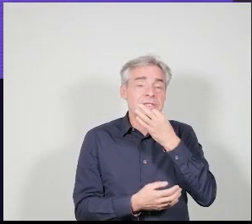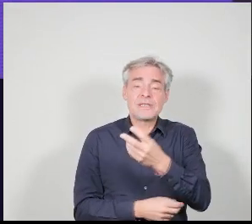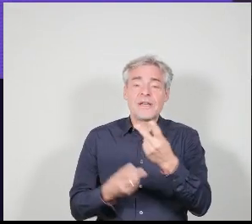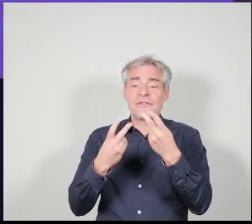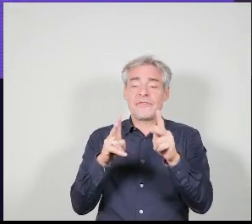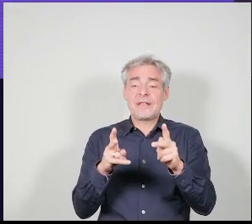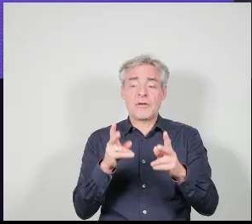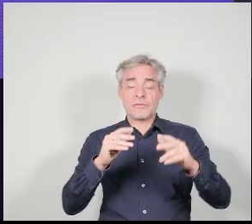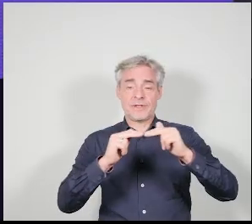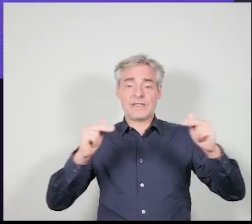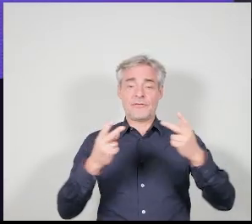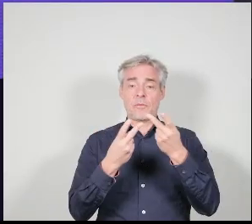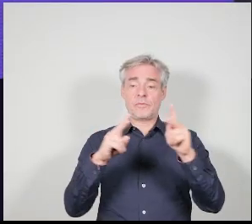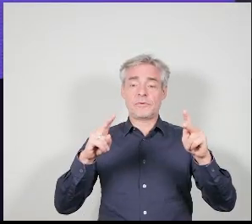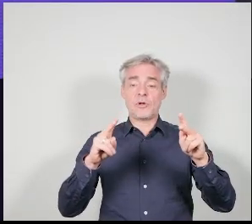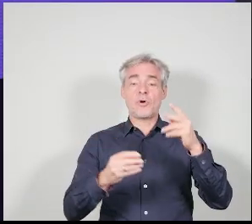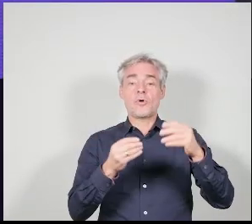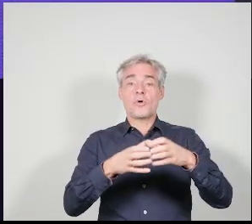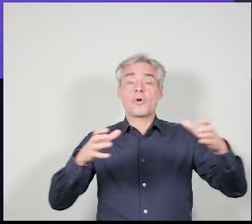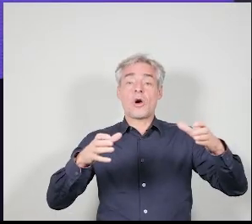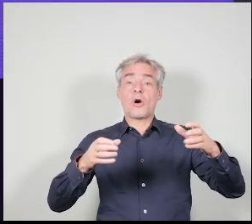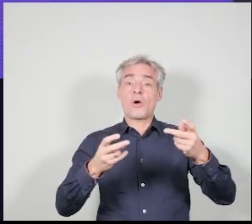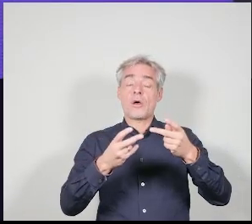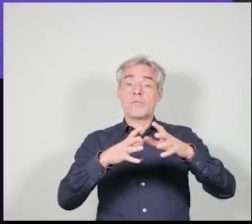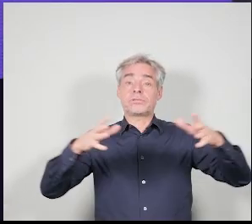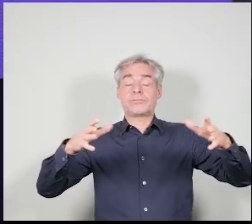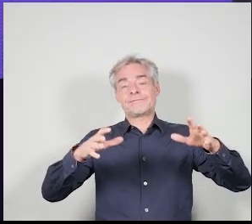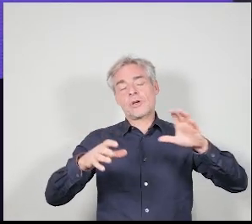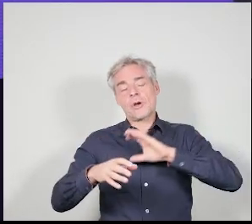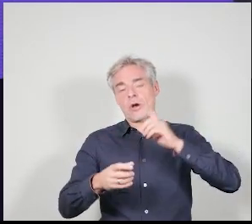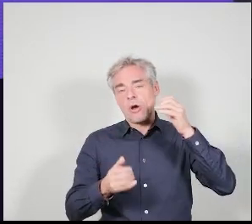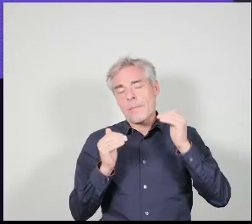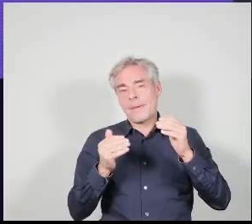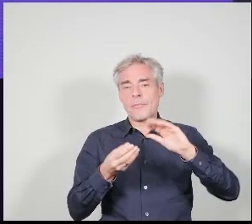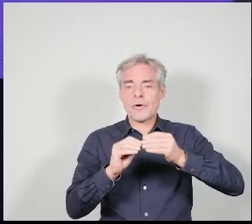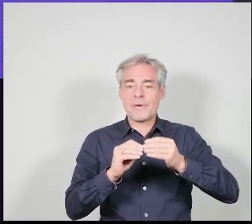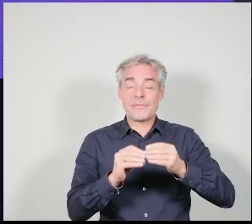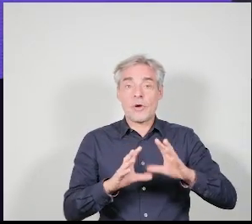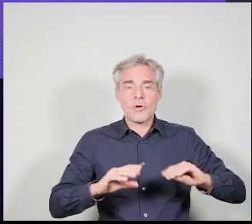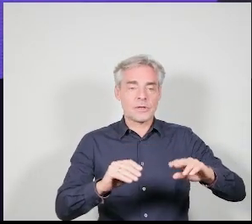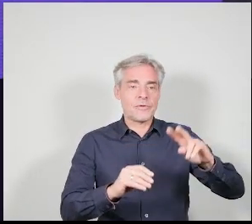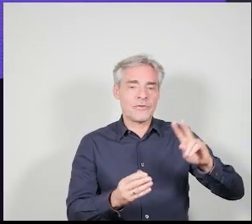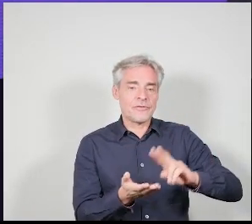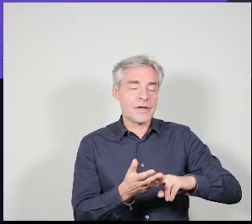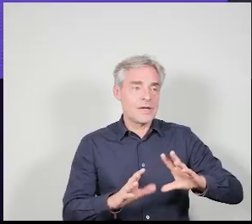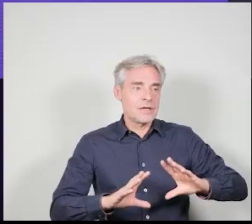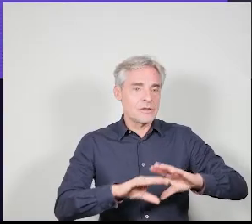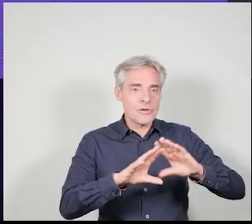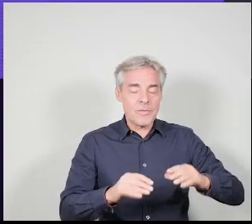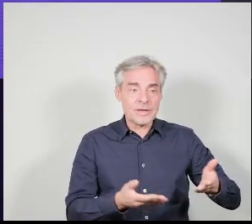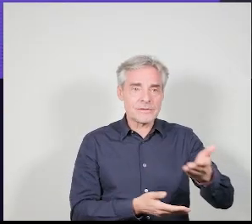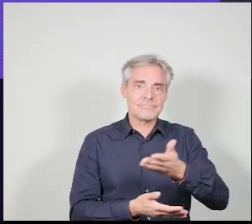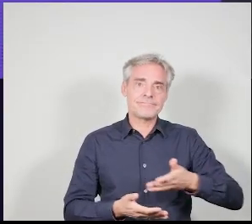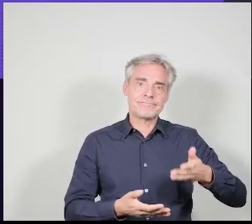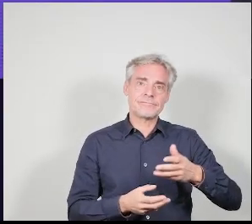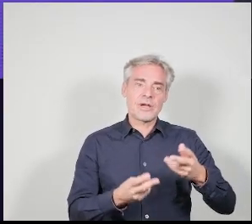si par fusion le nombre a diminué, se posent quand même des réalités, notamment la